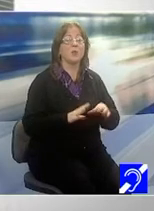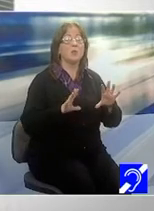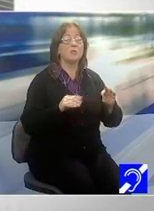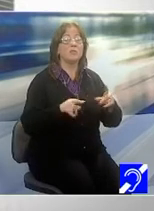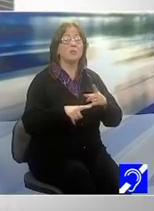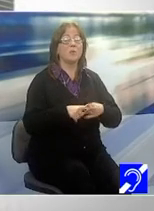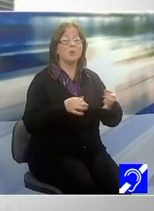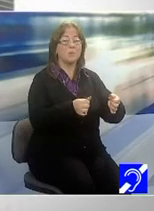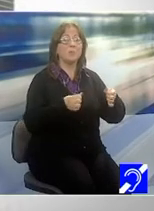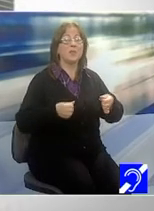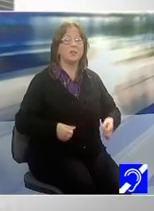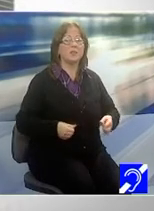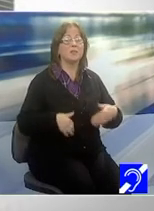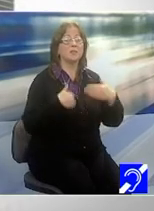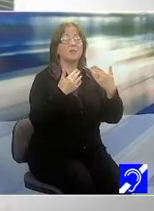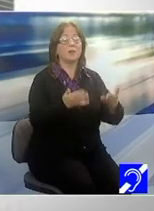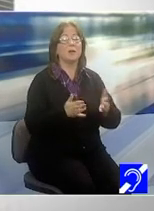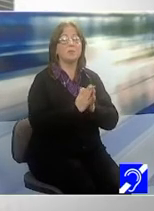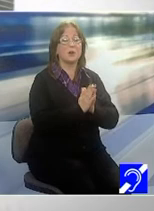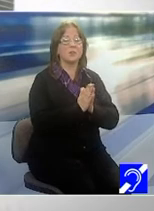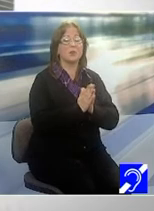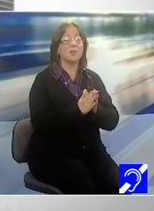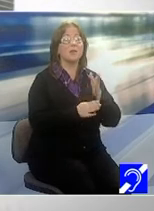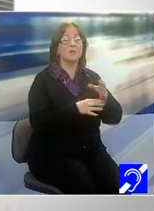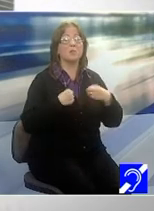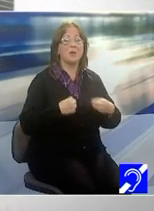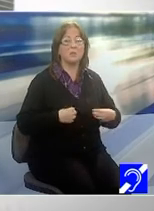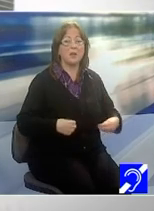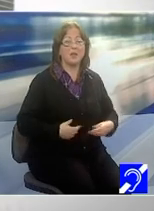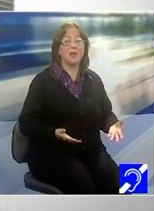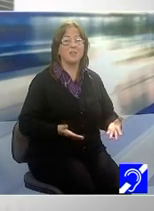parlamentar și așa mai departe. Dar tocmai pentru că sunt foarte rare